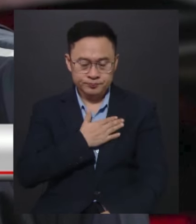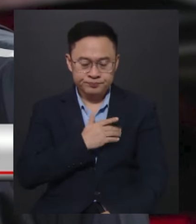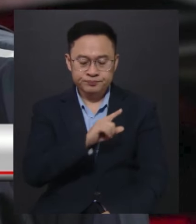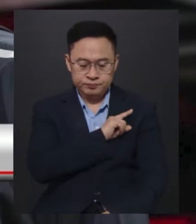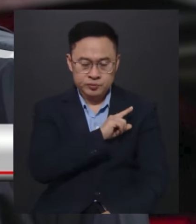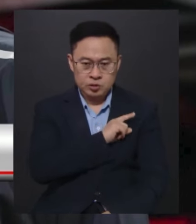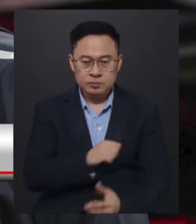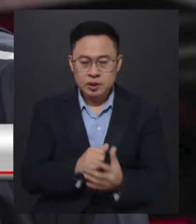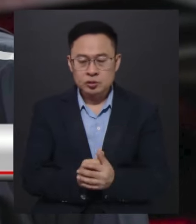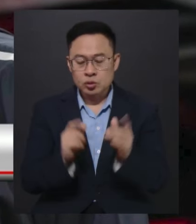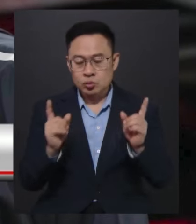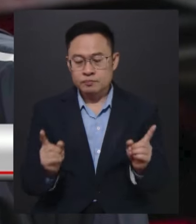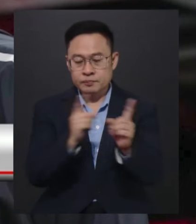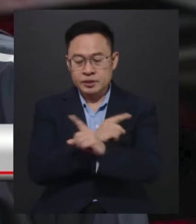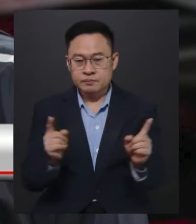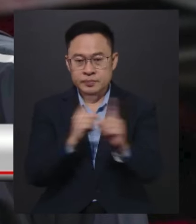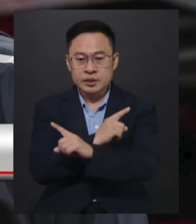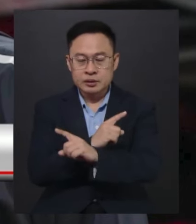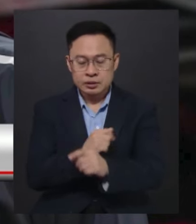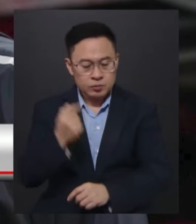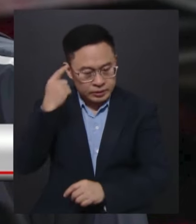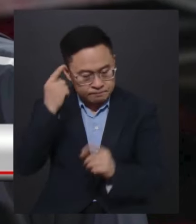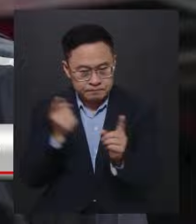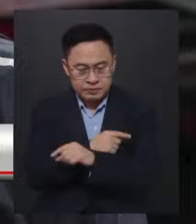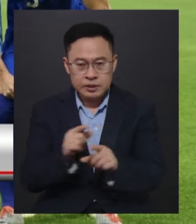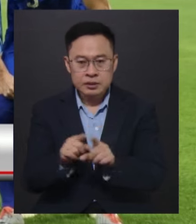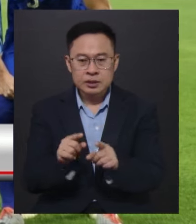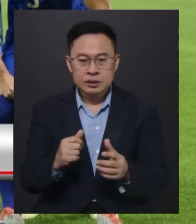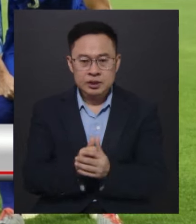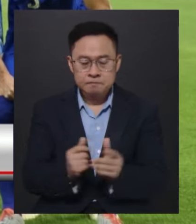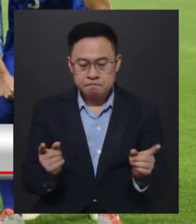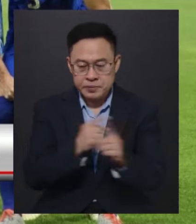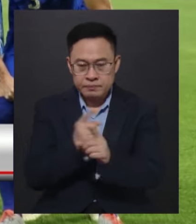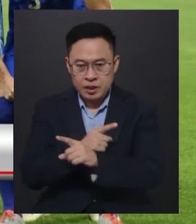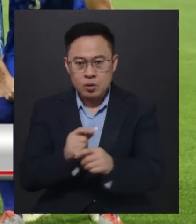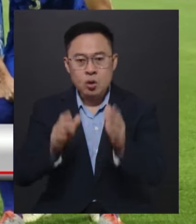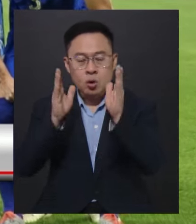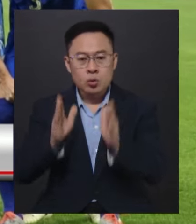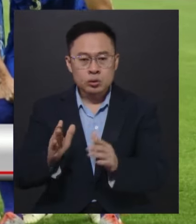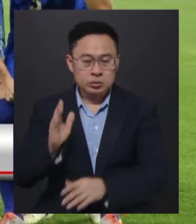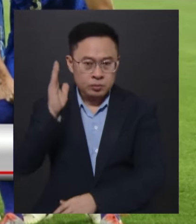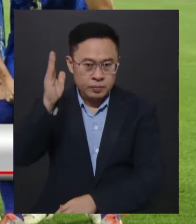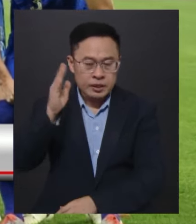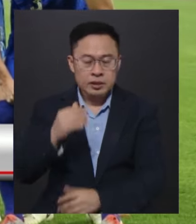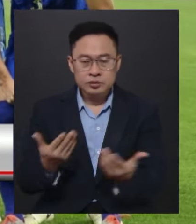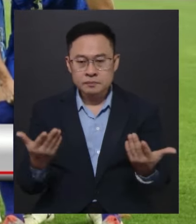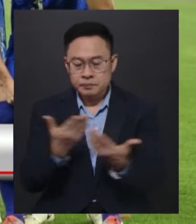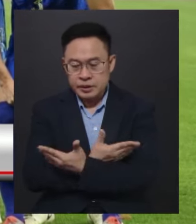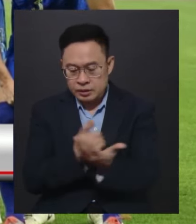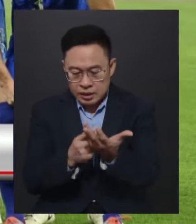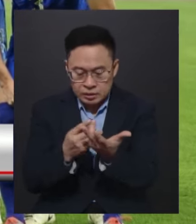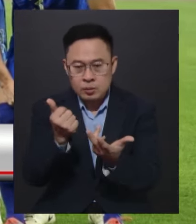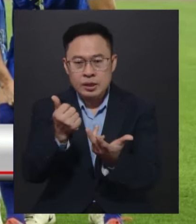เพราะจังหวะที่เราเปลี่ยนตัวก็มานั่งคิดว่าถ้าเราเปลี่ยนตัวแล้วจำนวนคนในครั้งต่อไปเราจะเปลี่ยนได้อีกกี่